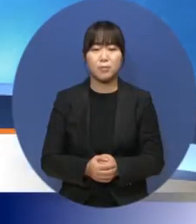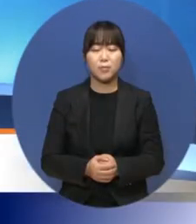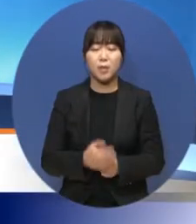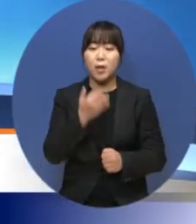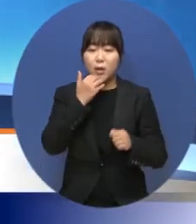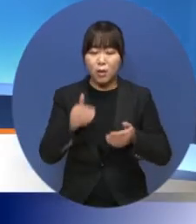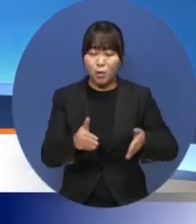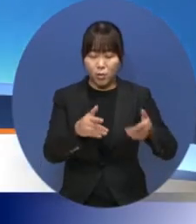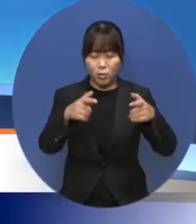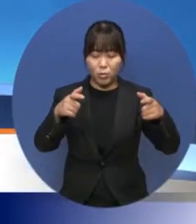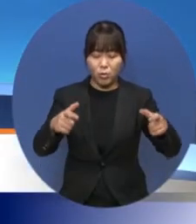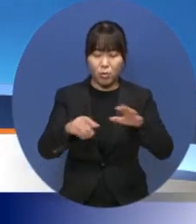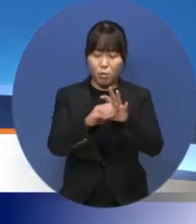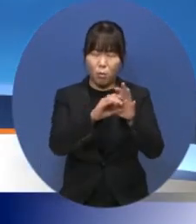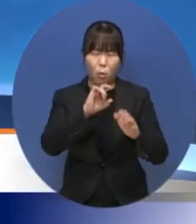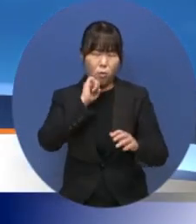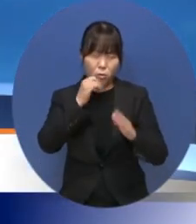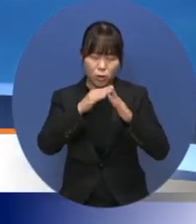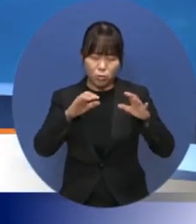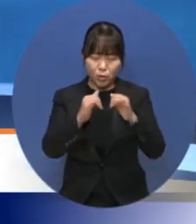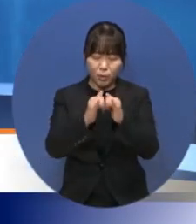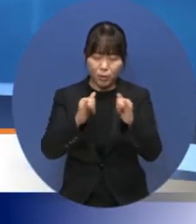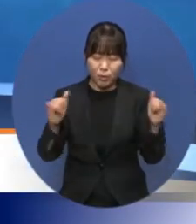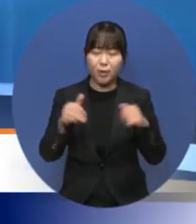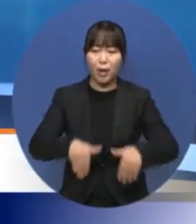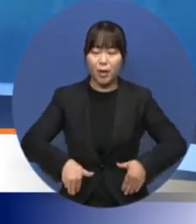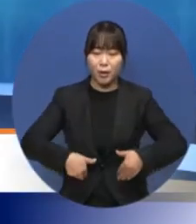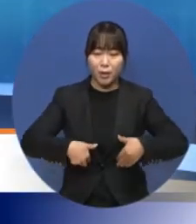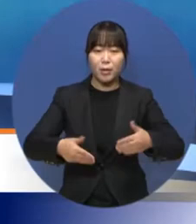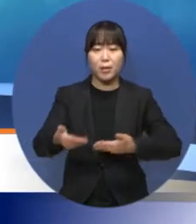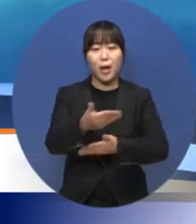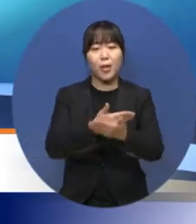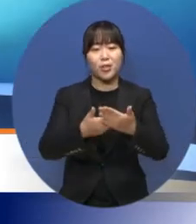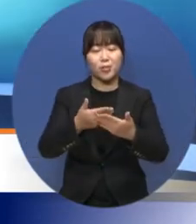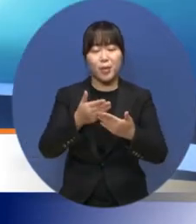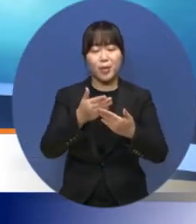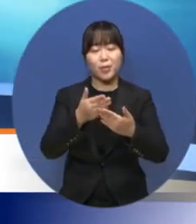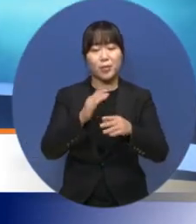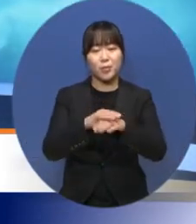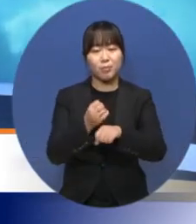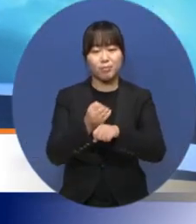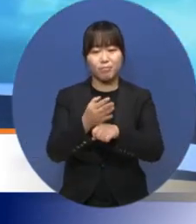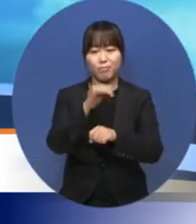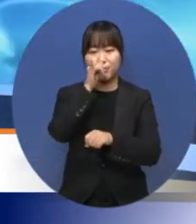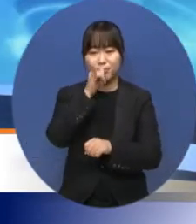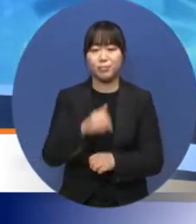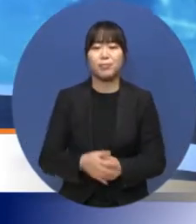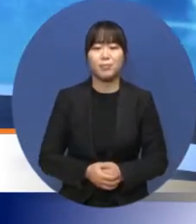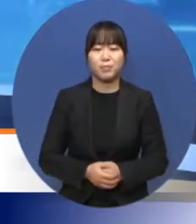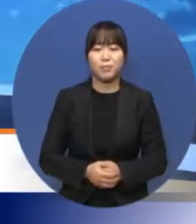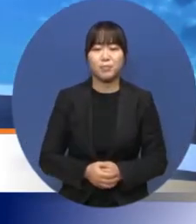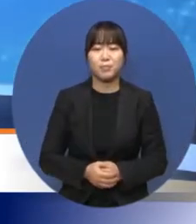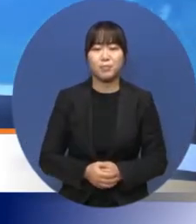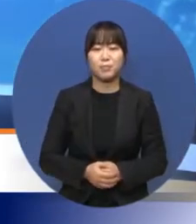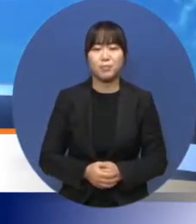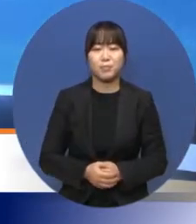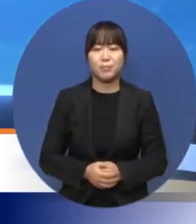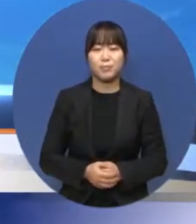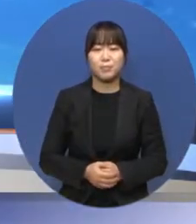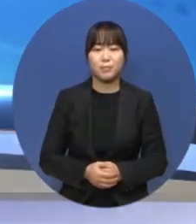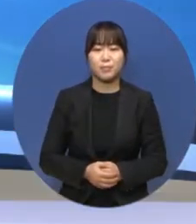경기도에서 코로 날 구로 어려운 이웃들에게 따뜻한 나눔의 손길이 전해졌습니다 보도에 정운 선